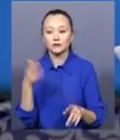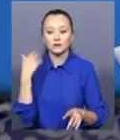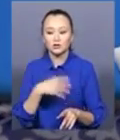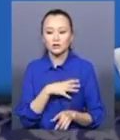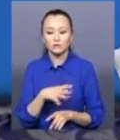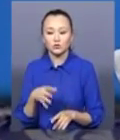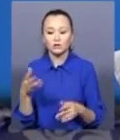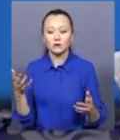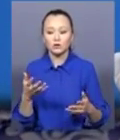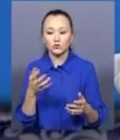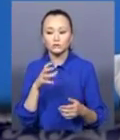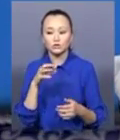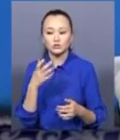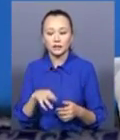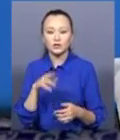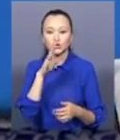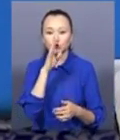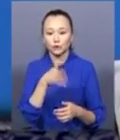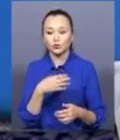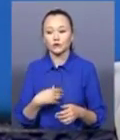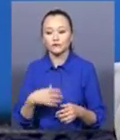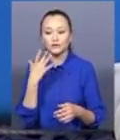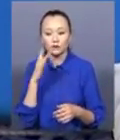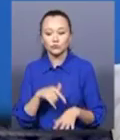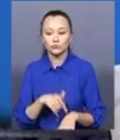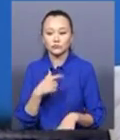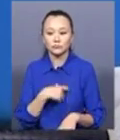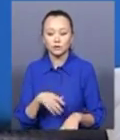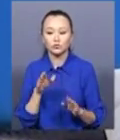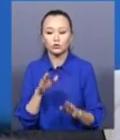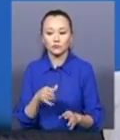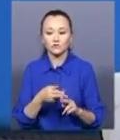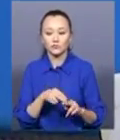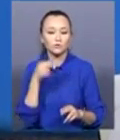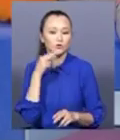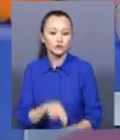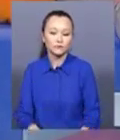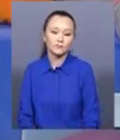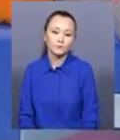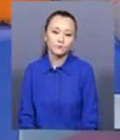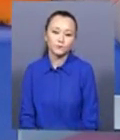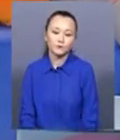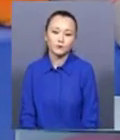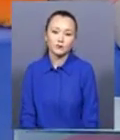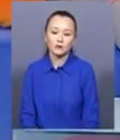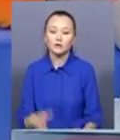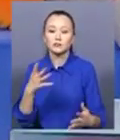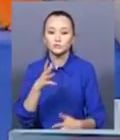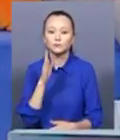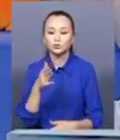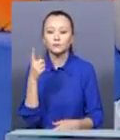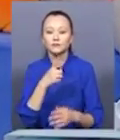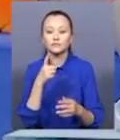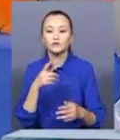не было. Какое сознание в 4 года? Но я всегда ощущала себя только в этом качестве. Ну а вот каким было